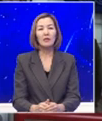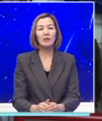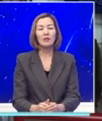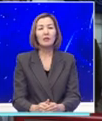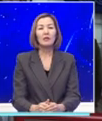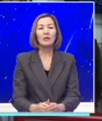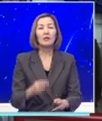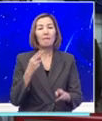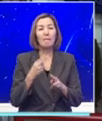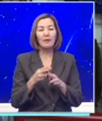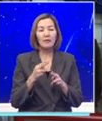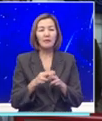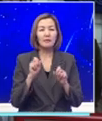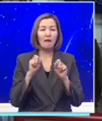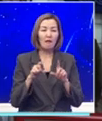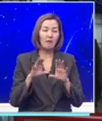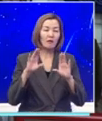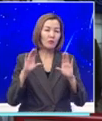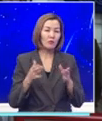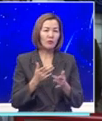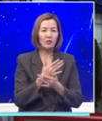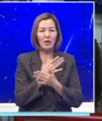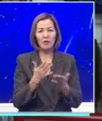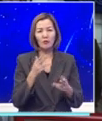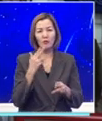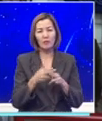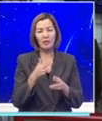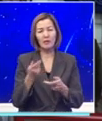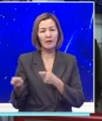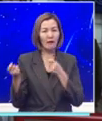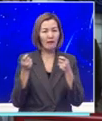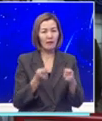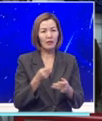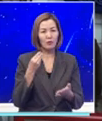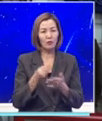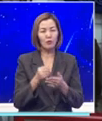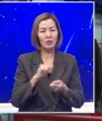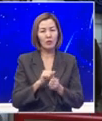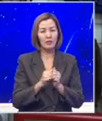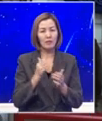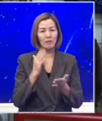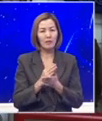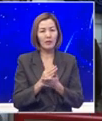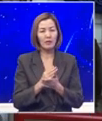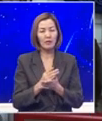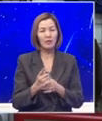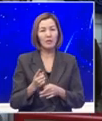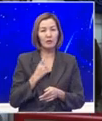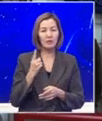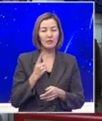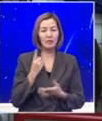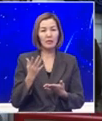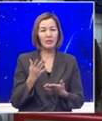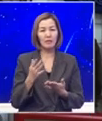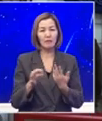алтын, күміс сияқты металдар кіреді және де құнды тастар. Солармен жұмыс істейтін адамды зергер дейді.